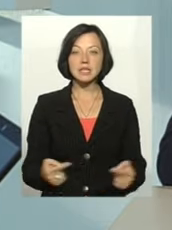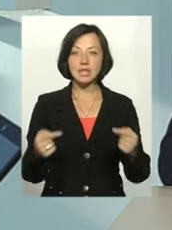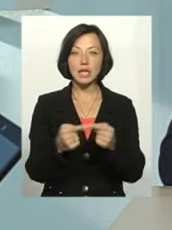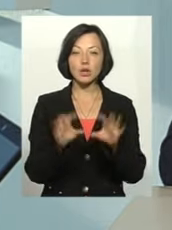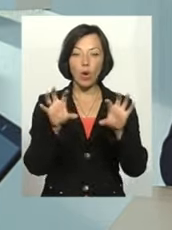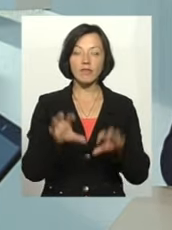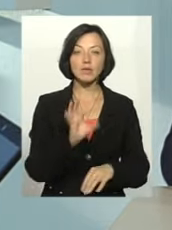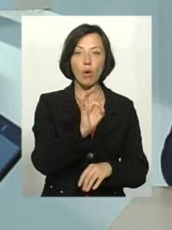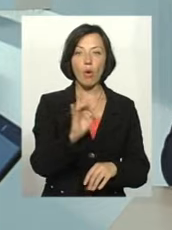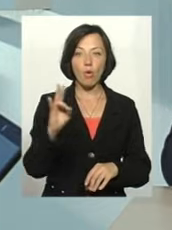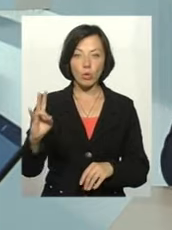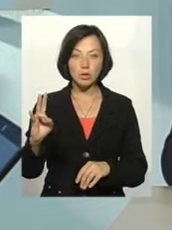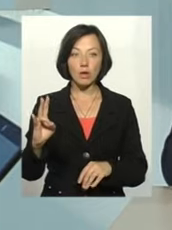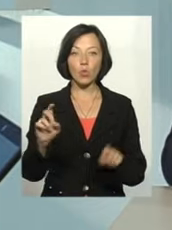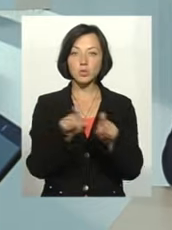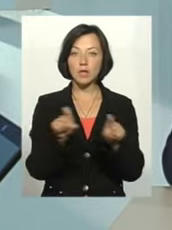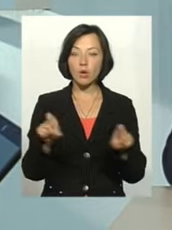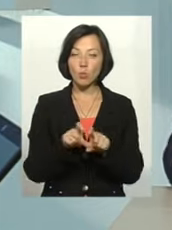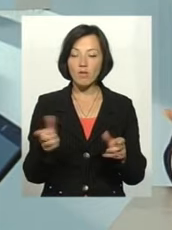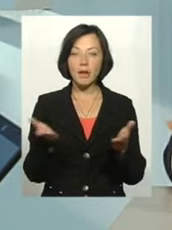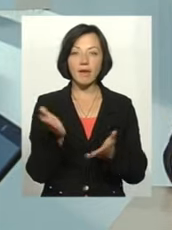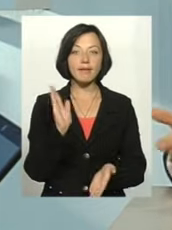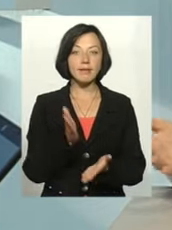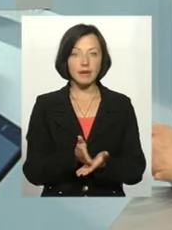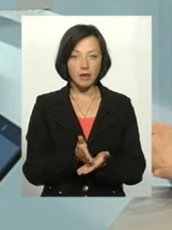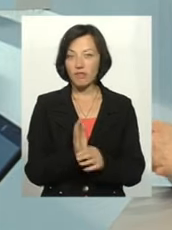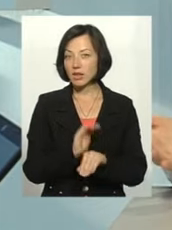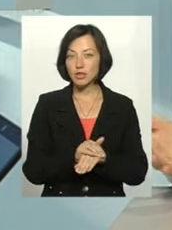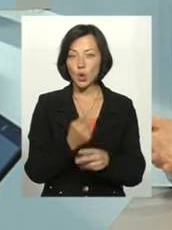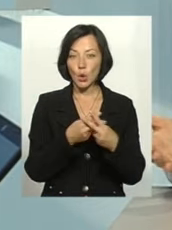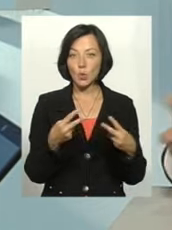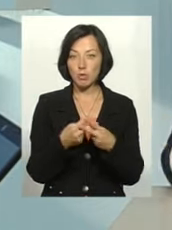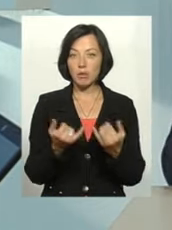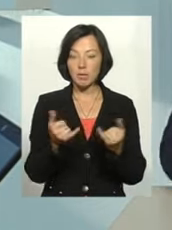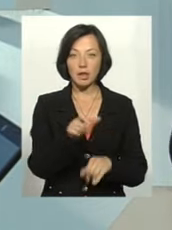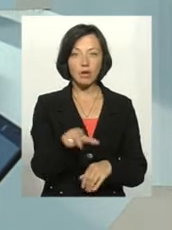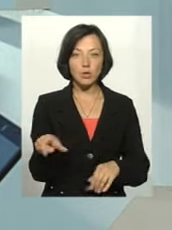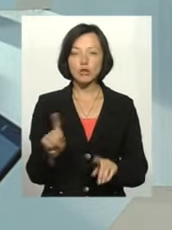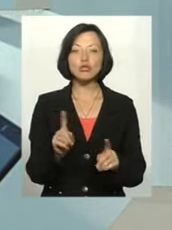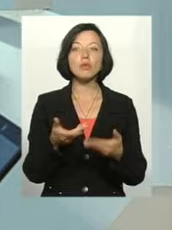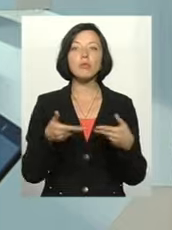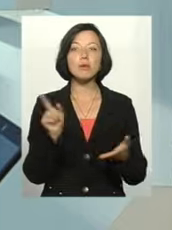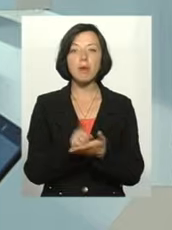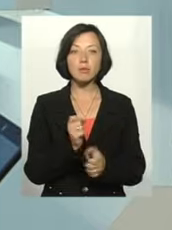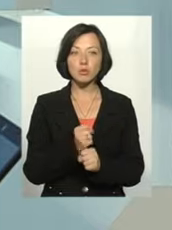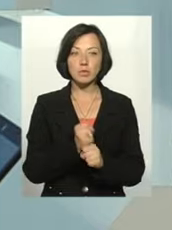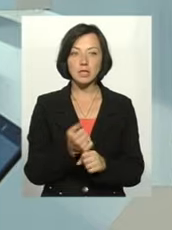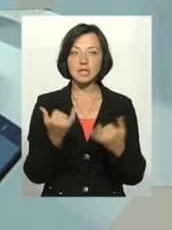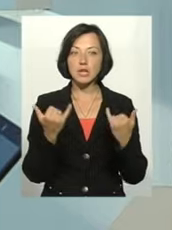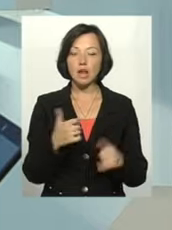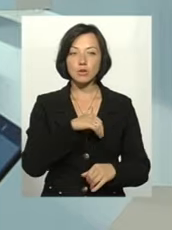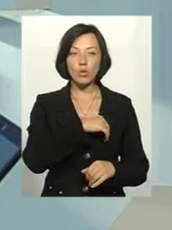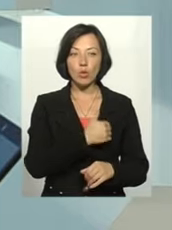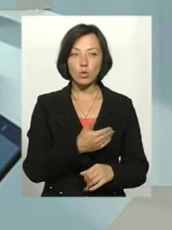ООН, установами, які є, ну, фактично тюрмами для людей. Тобто, що ми маємо зробити? І от зараз ми